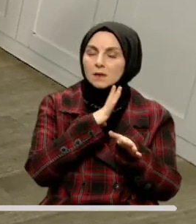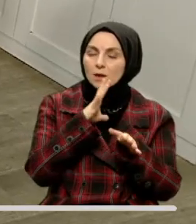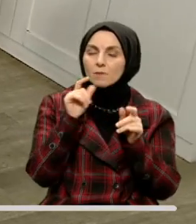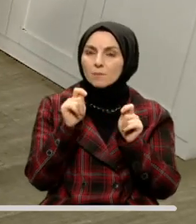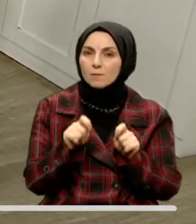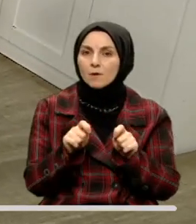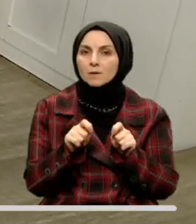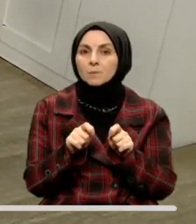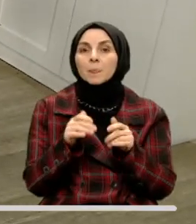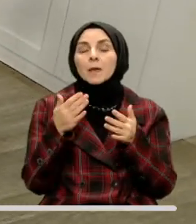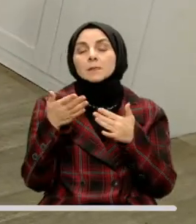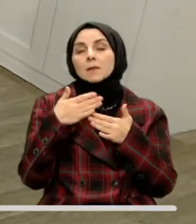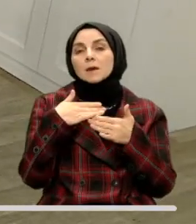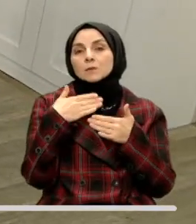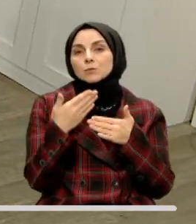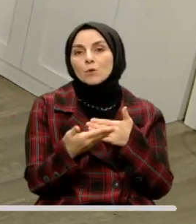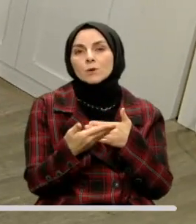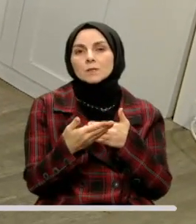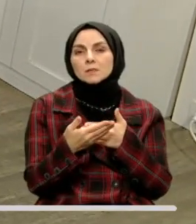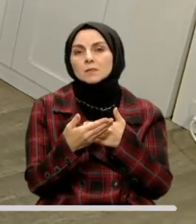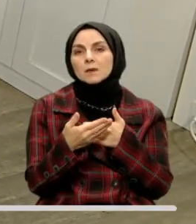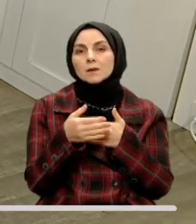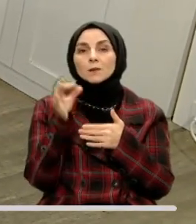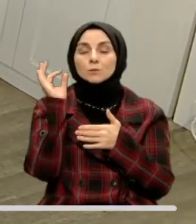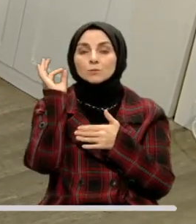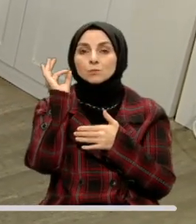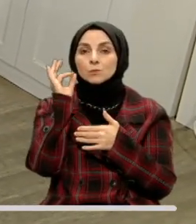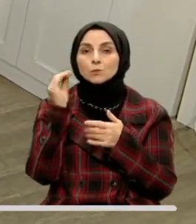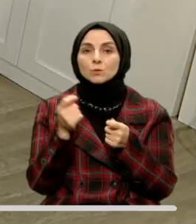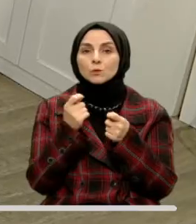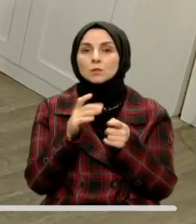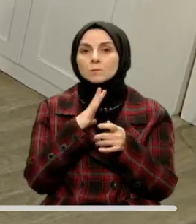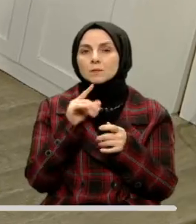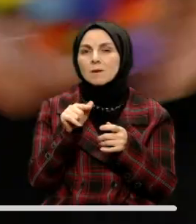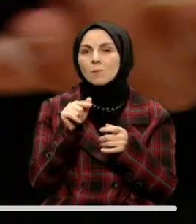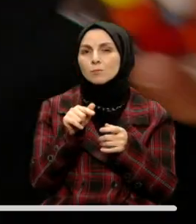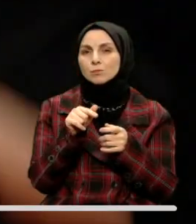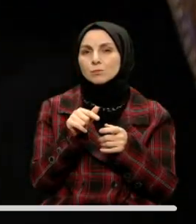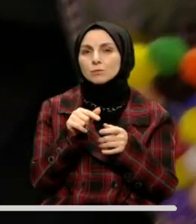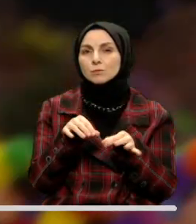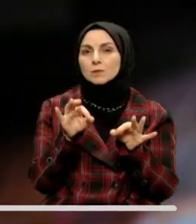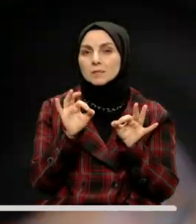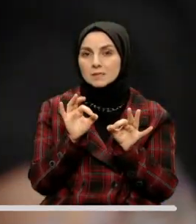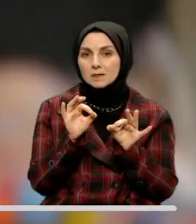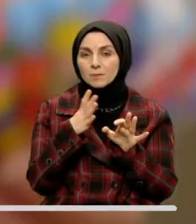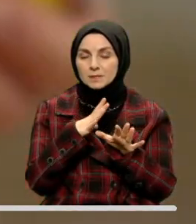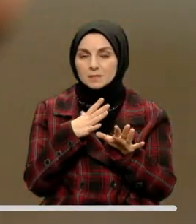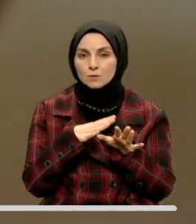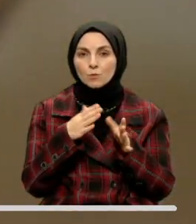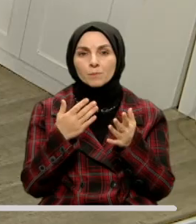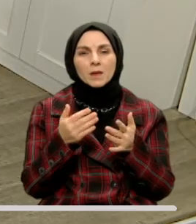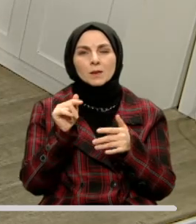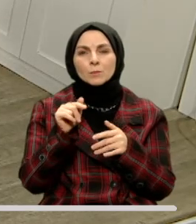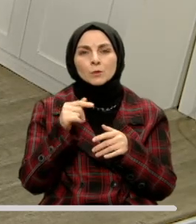Mesela sonrasında duyu çalışması var. Ben şöyle o nasıl kısaca oluyor? Bir duyu çalışması hazırlayayım. Yani ben